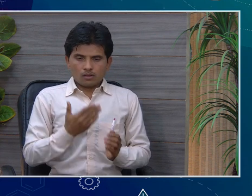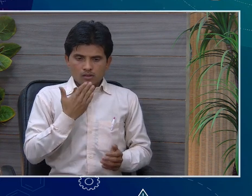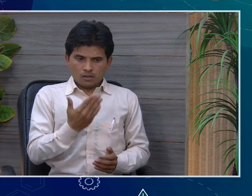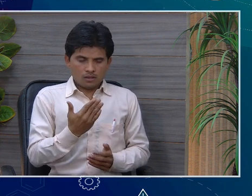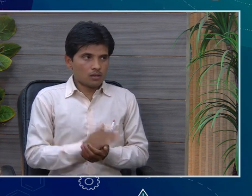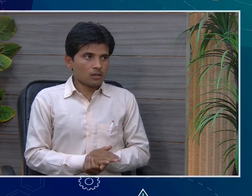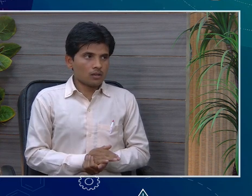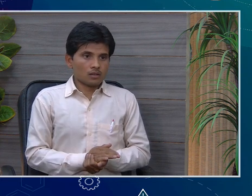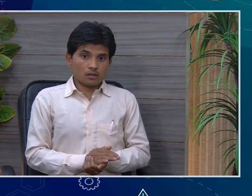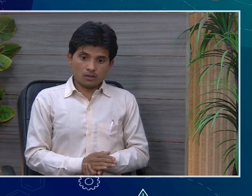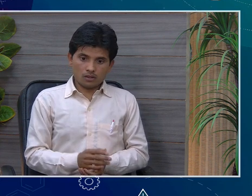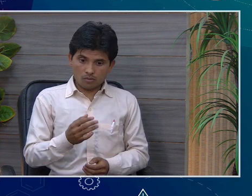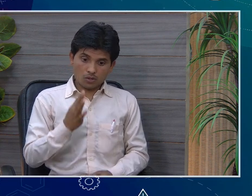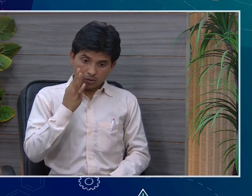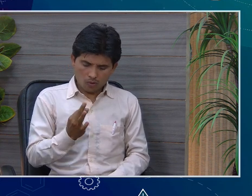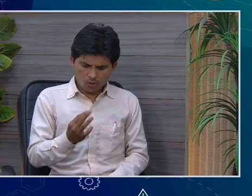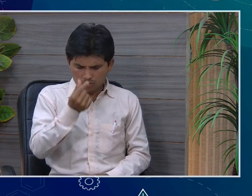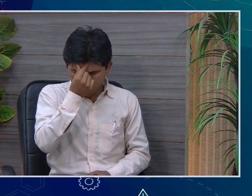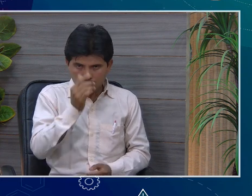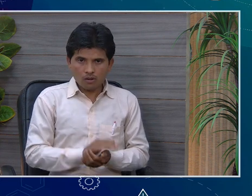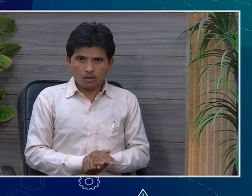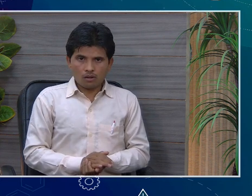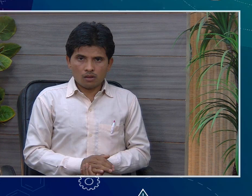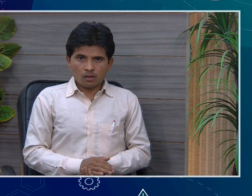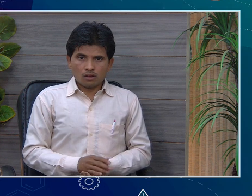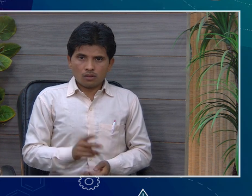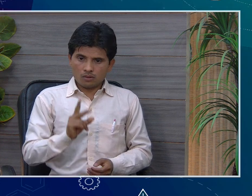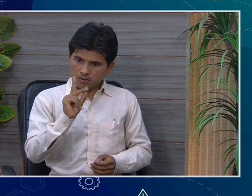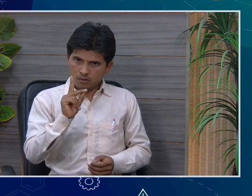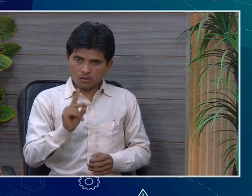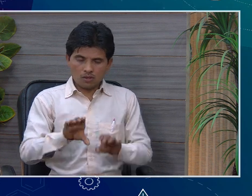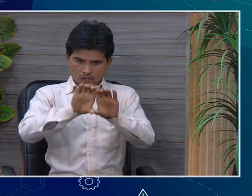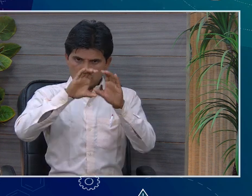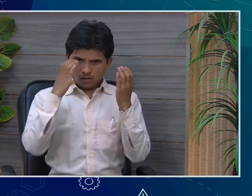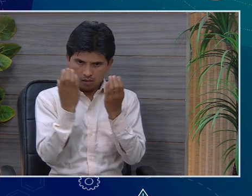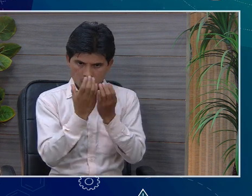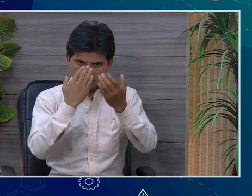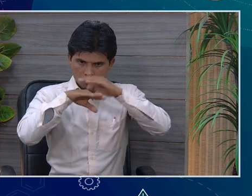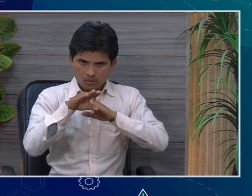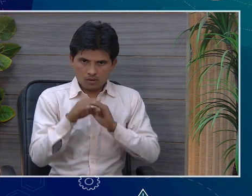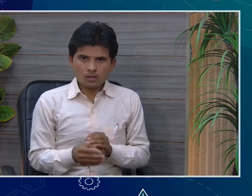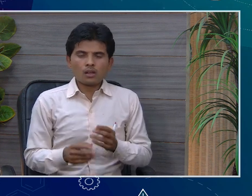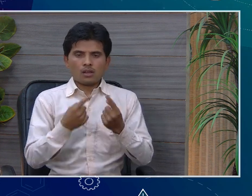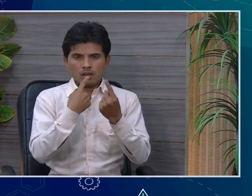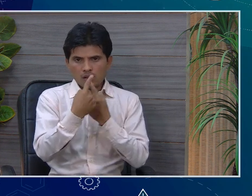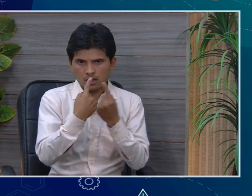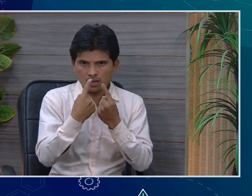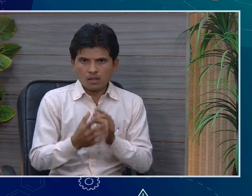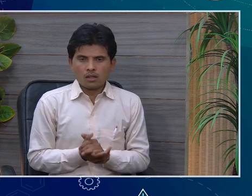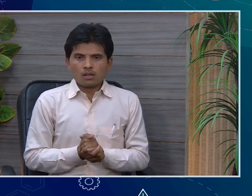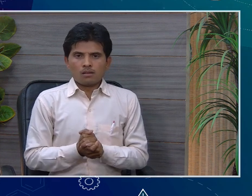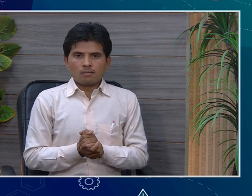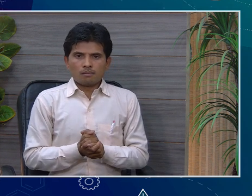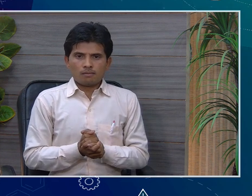बिल्कुल हमारे मेजर मेजर फंक्शंस है दूसरा हमारा जो क्लासरूम में इंटरेक्शन का तरीका है हम देख क्लास रूम के अंदर जो